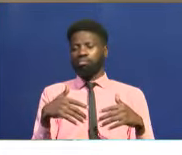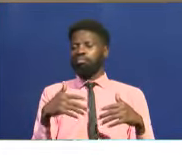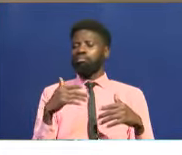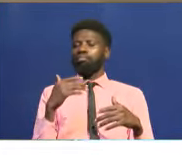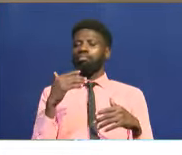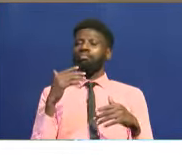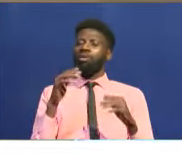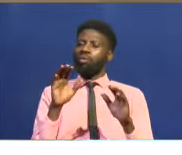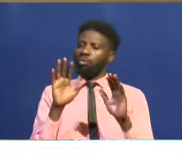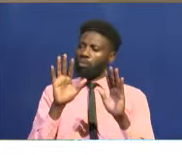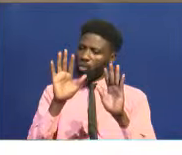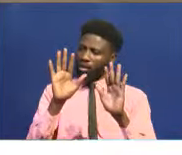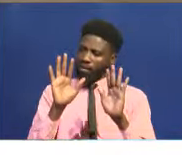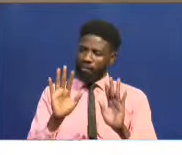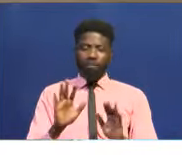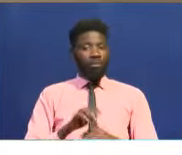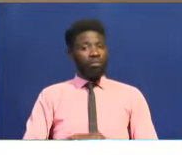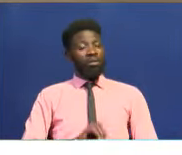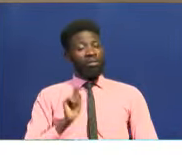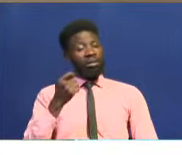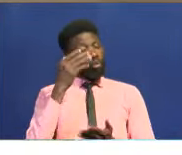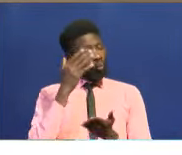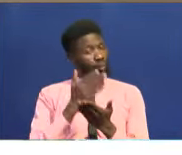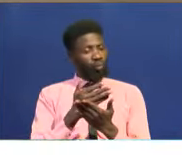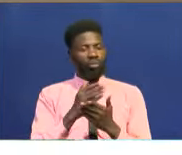Kenya is truly an amazing country.